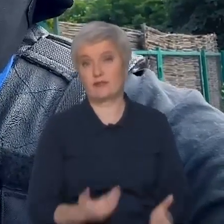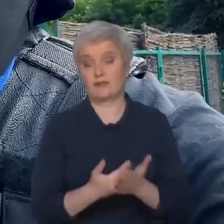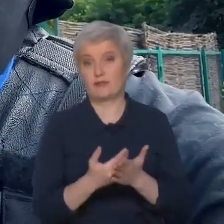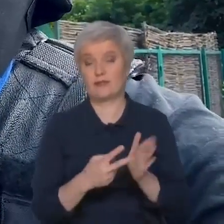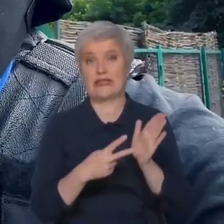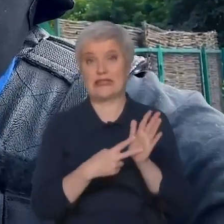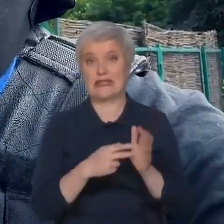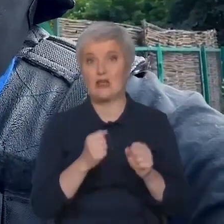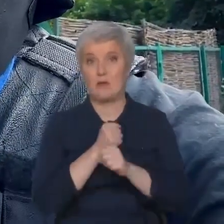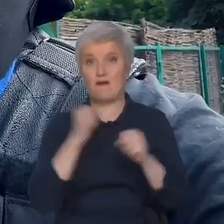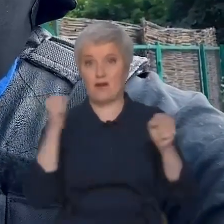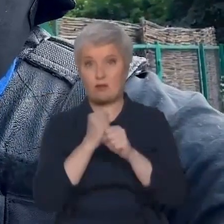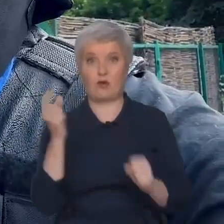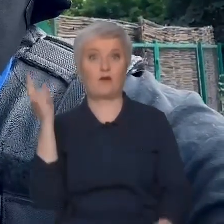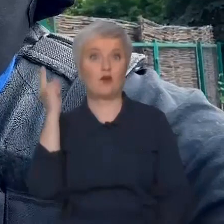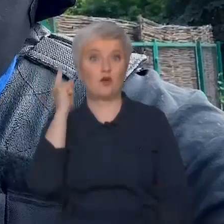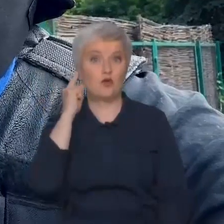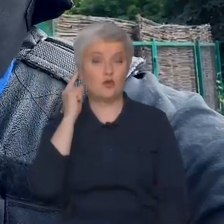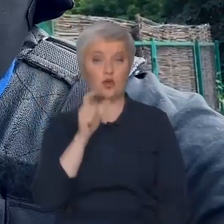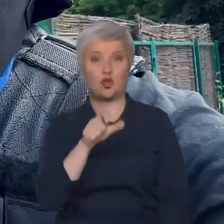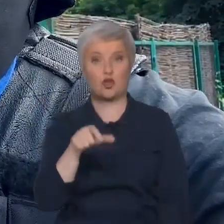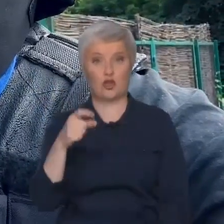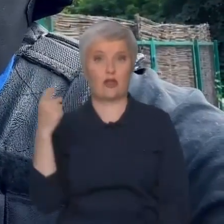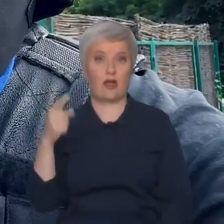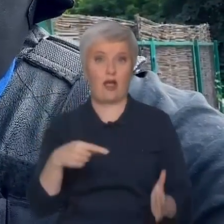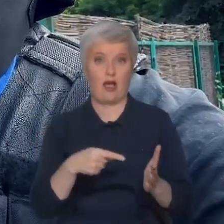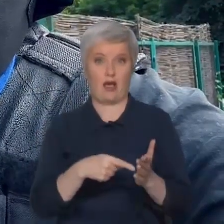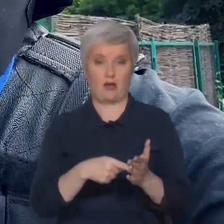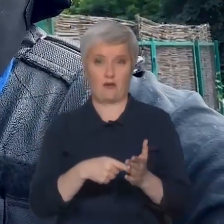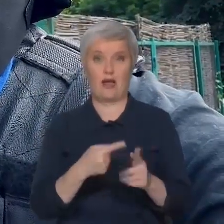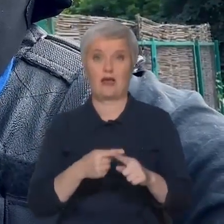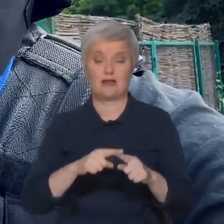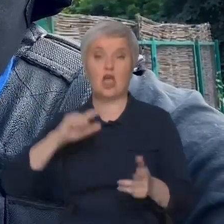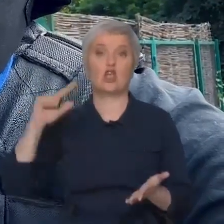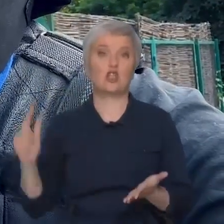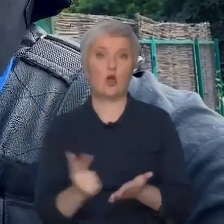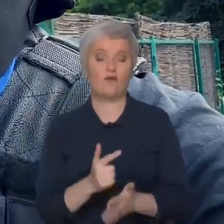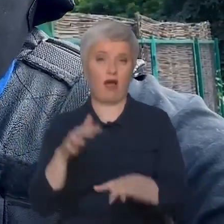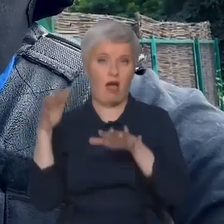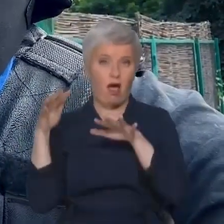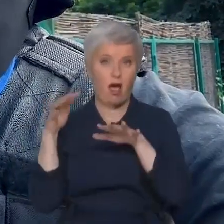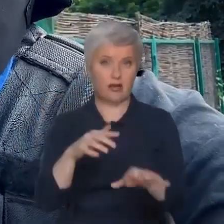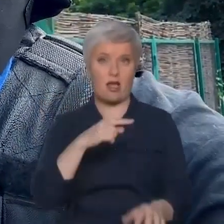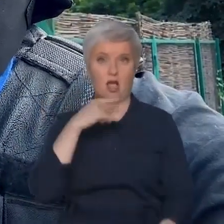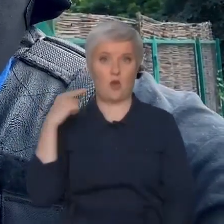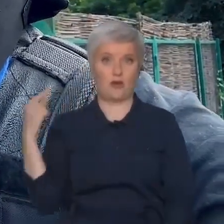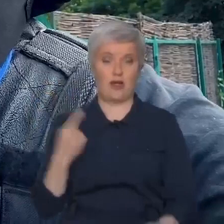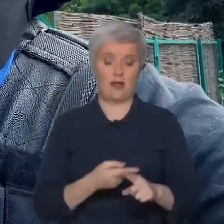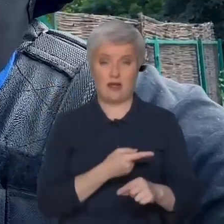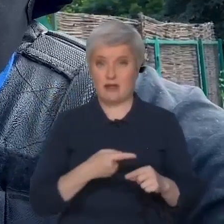Щонайменше 7 вибухів чули жителі Харкова у ніч проти неділі. Це чергова ракетна атака росіян, які тривають у місті вже понад